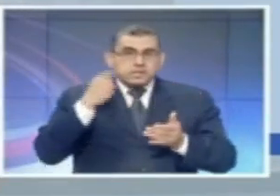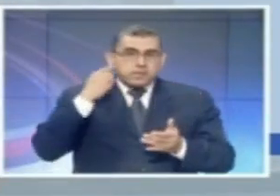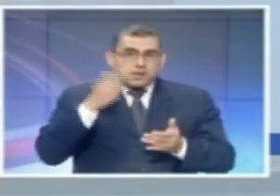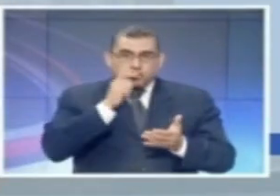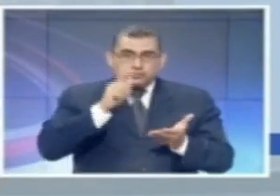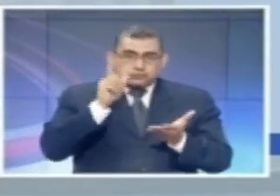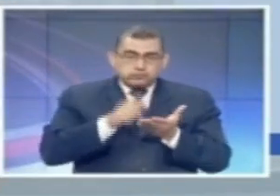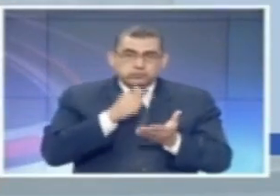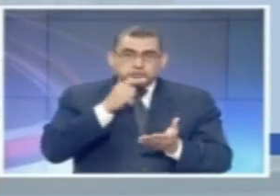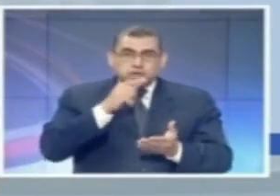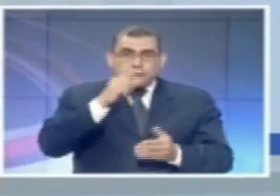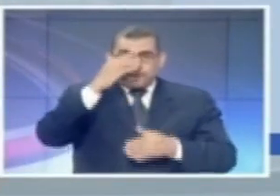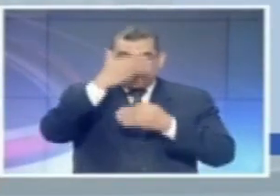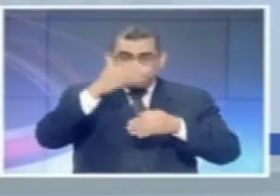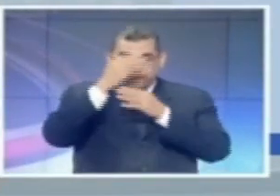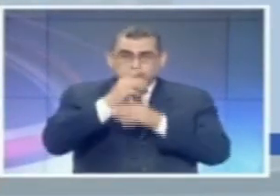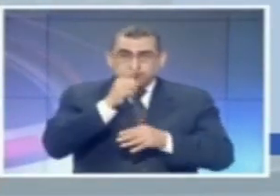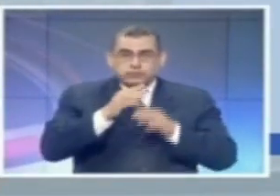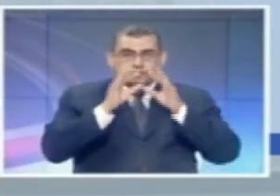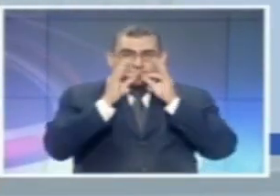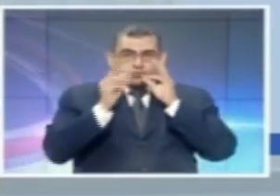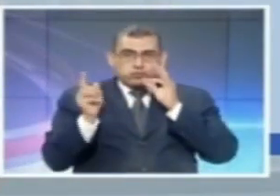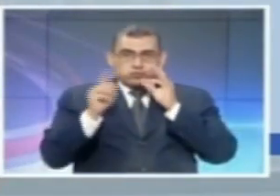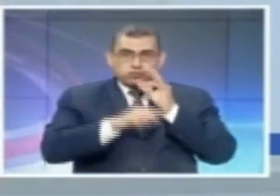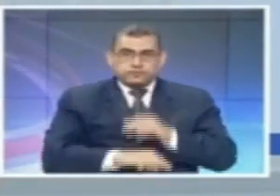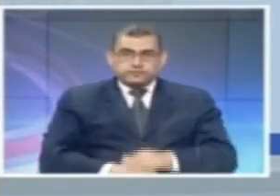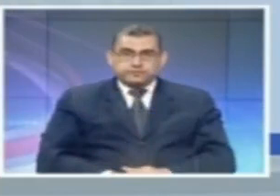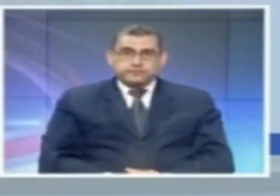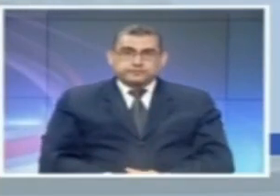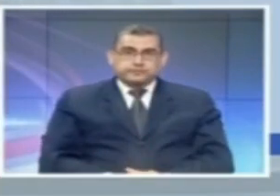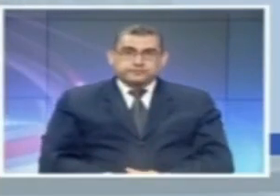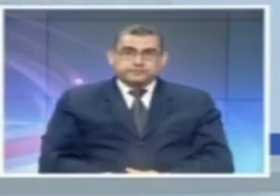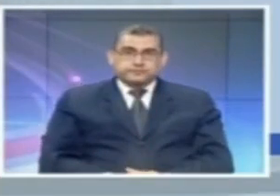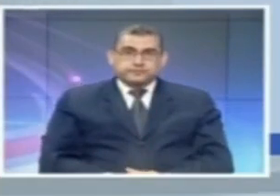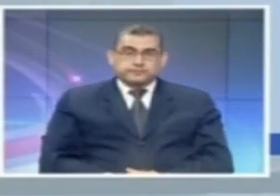أي رد فعل رسمي من المغرب.